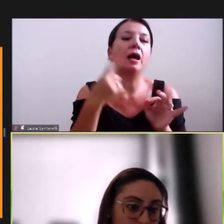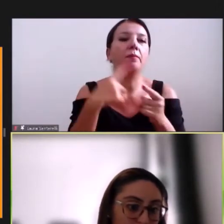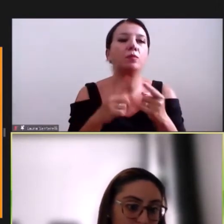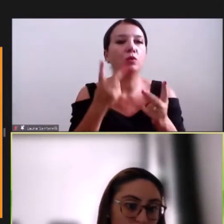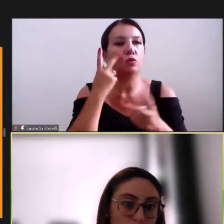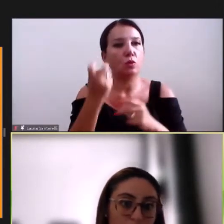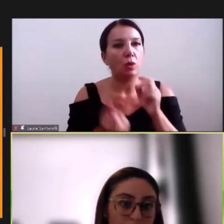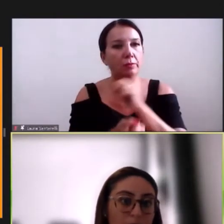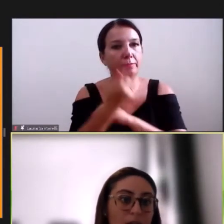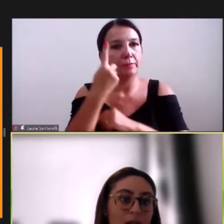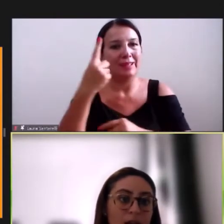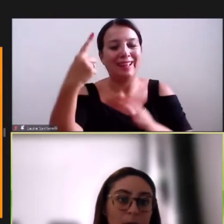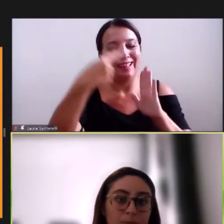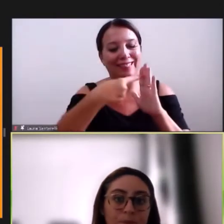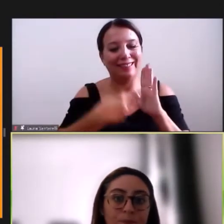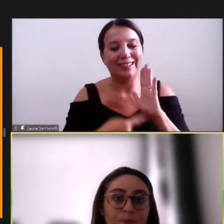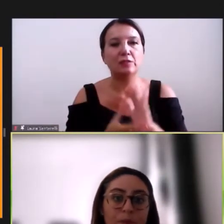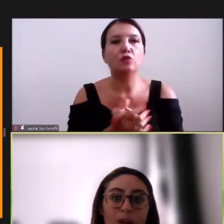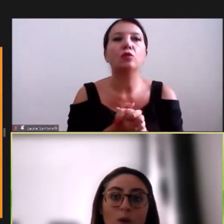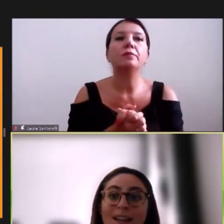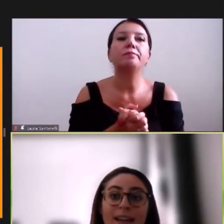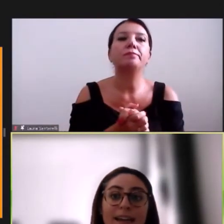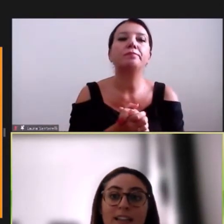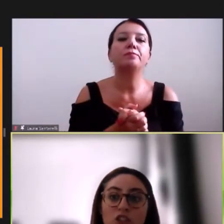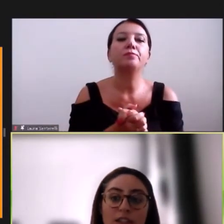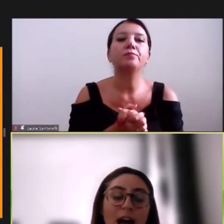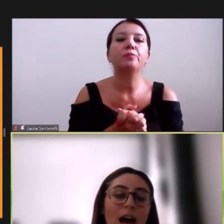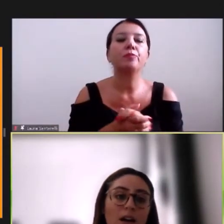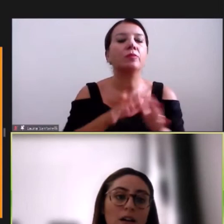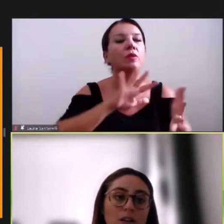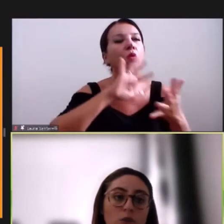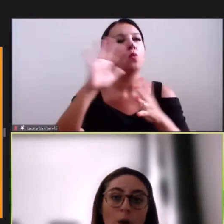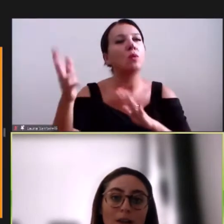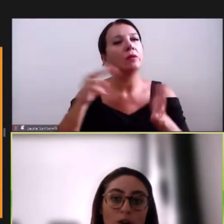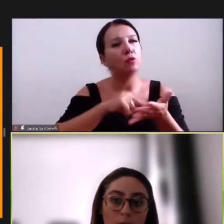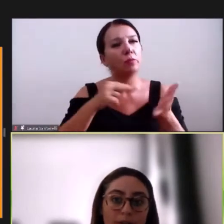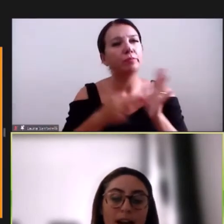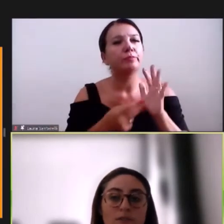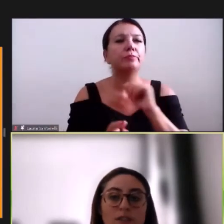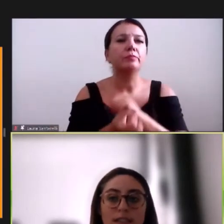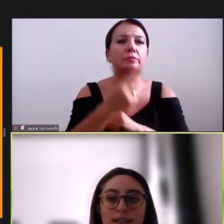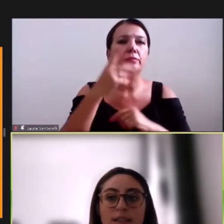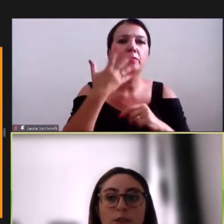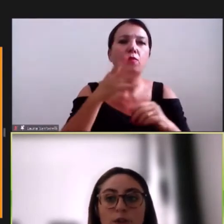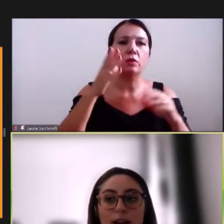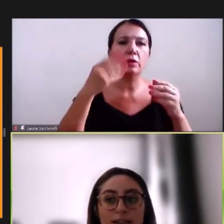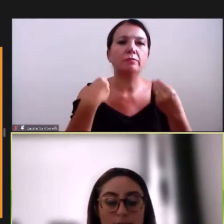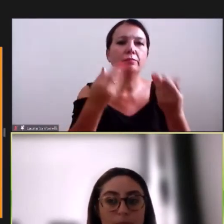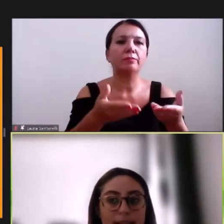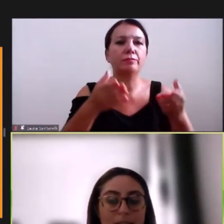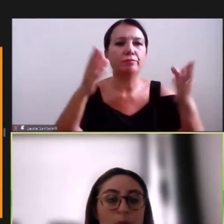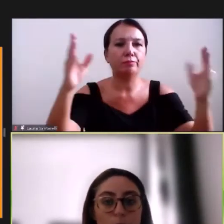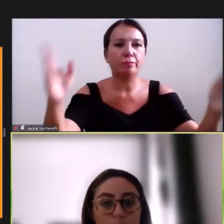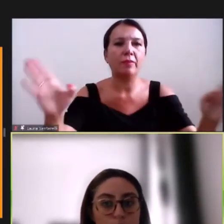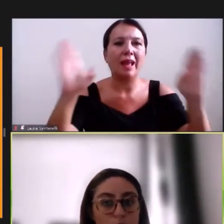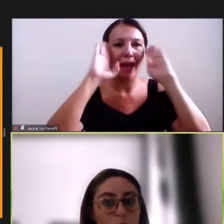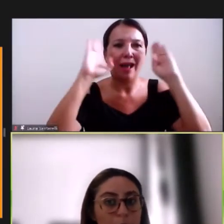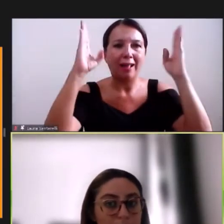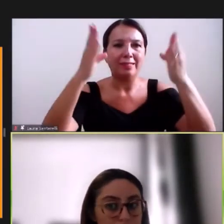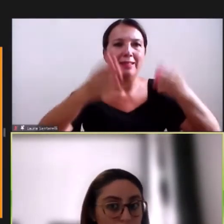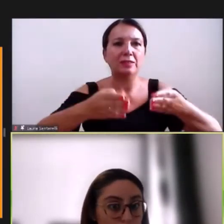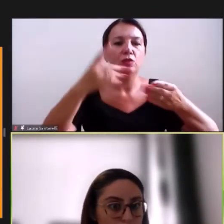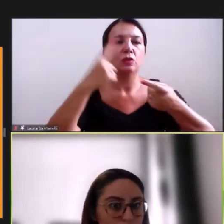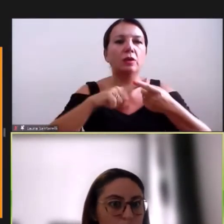dalle nostre indicazioni. Un'altra criticità sulla quale vorrei portare la vostra attenzione, sempre nell'ambito appunto